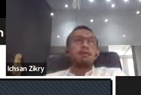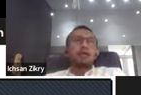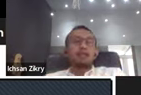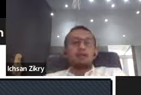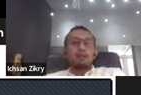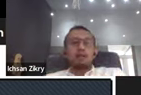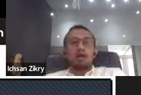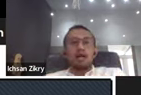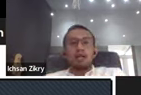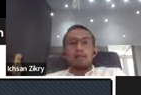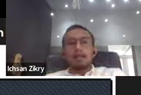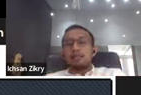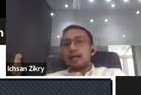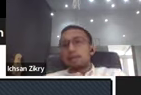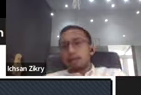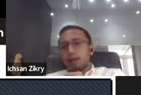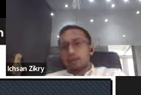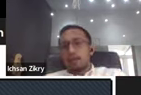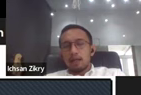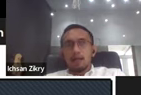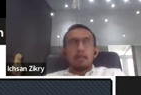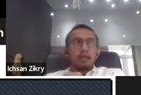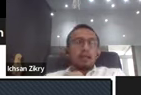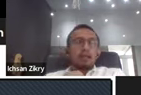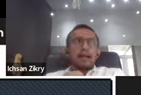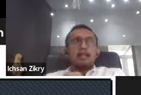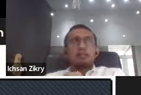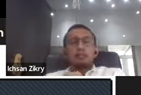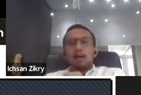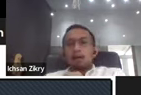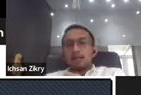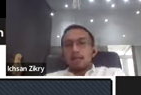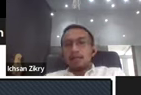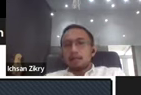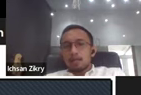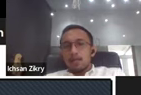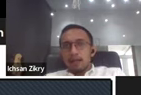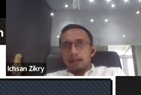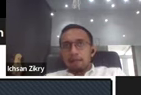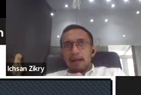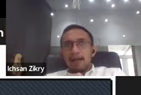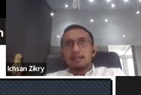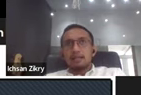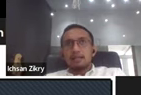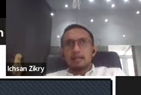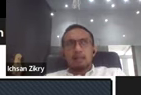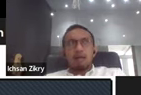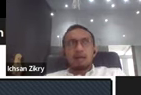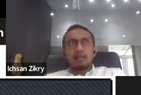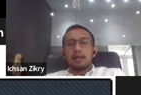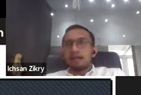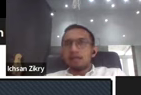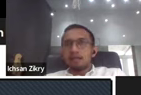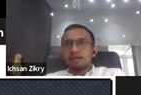tapi yang tidak boleh kita lupakan juga adalah mengenai cara pengawasannya. Mekanisme pengawasan yang tersedia tanpa adanya